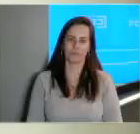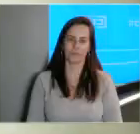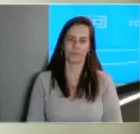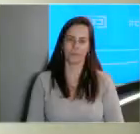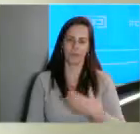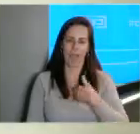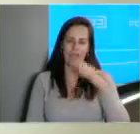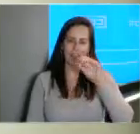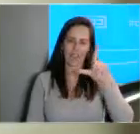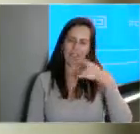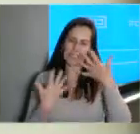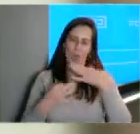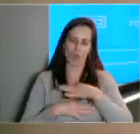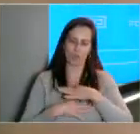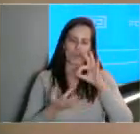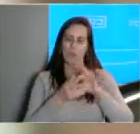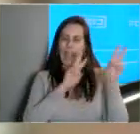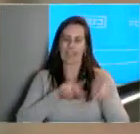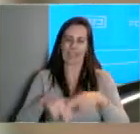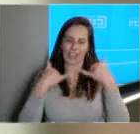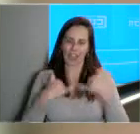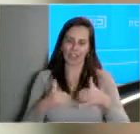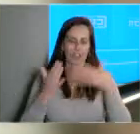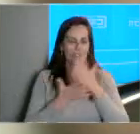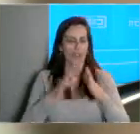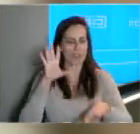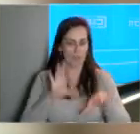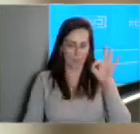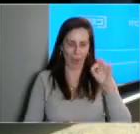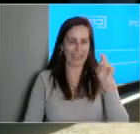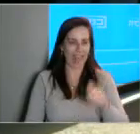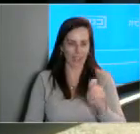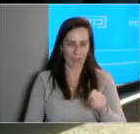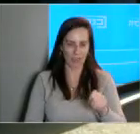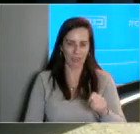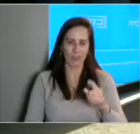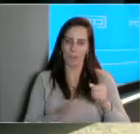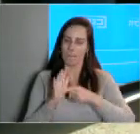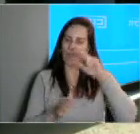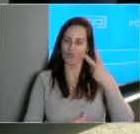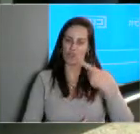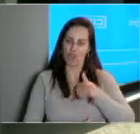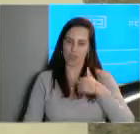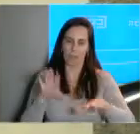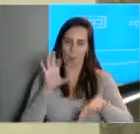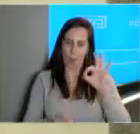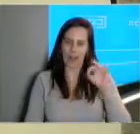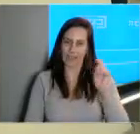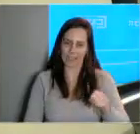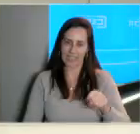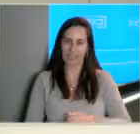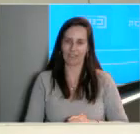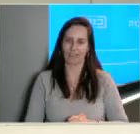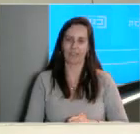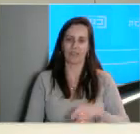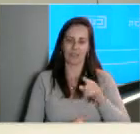שלום, אני טל בימון, וזה הסיפור שלי. בדיוק חזרתי עכשיו אחרי שהצבעתי בבחירות לכנסת, זו פעם השנייה שאני מצביע בבחירות לכנסת.